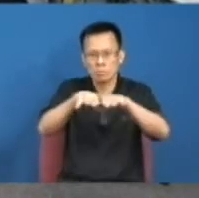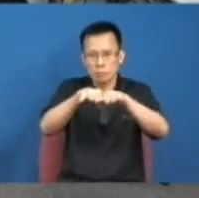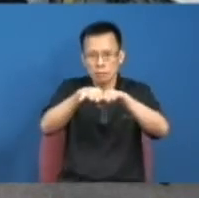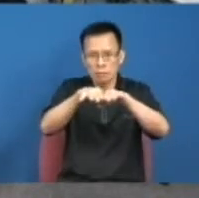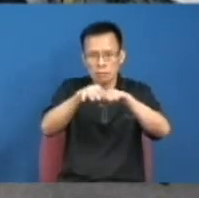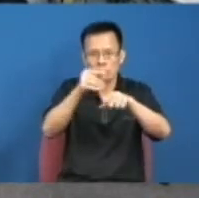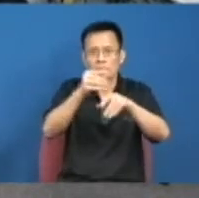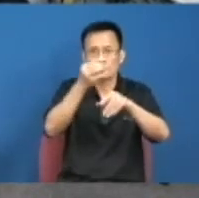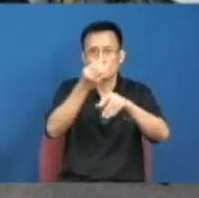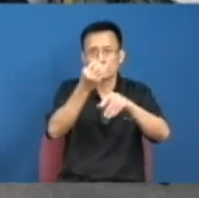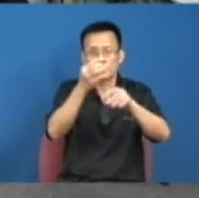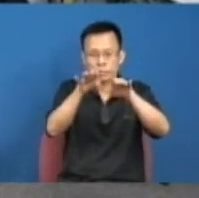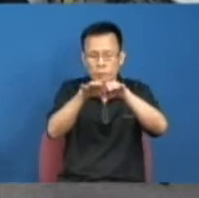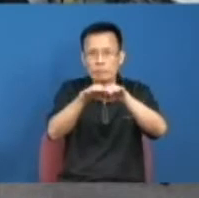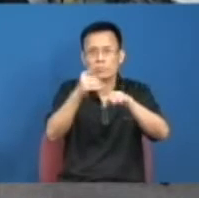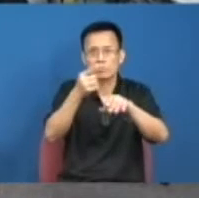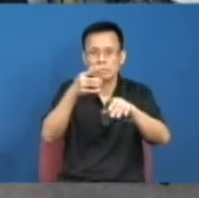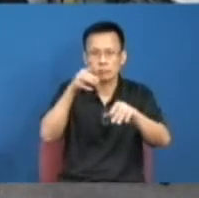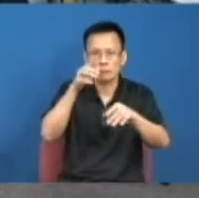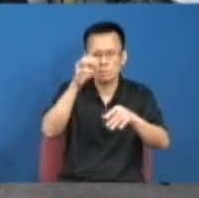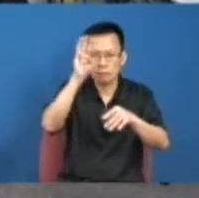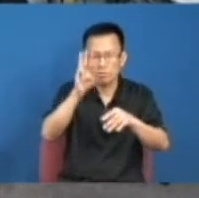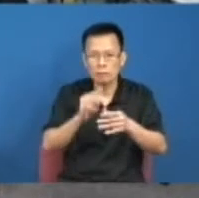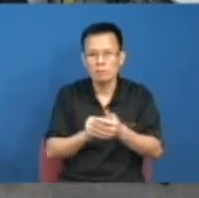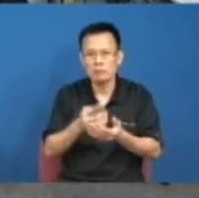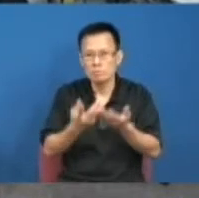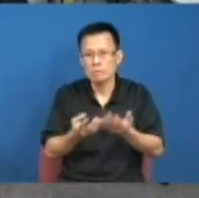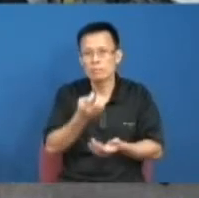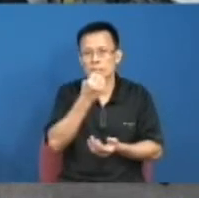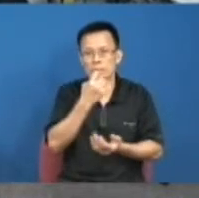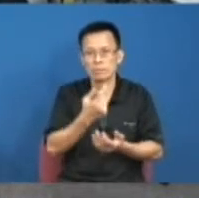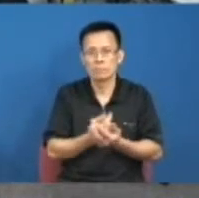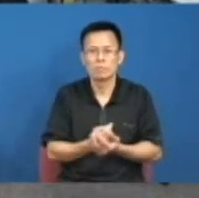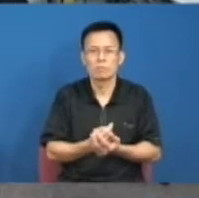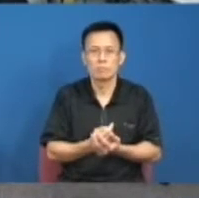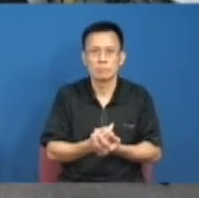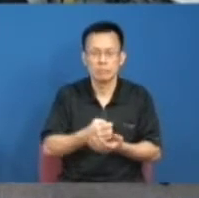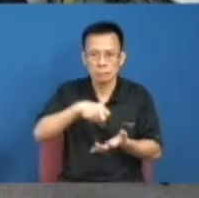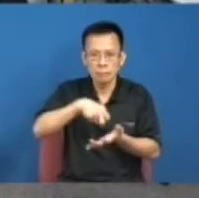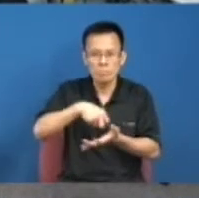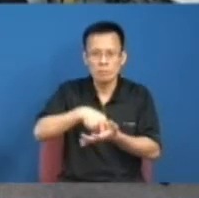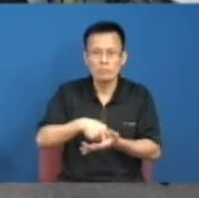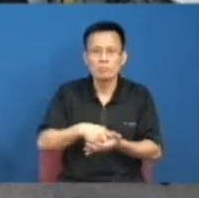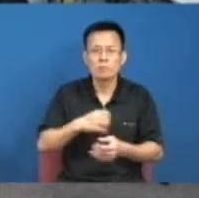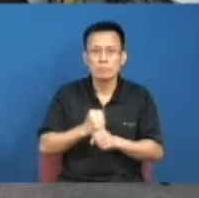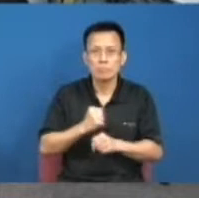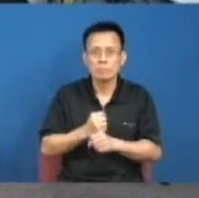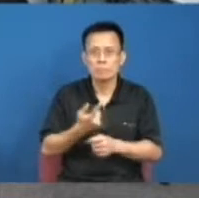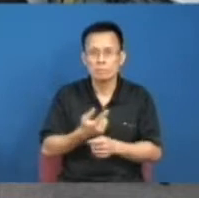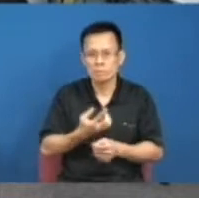有啲空啦。咁呢啲就係往往就係我覺得即係真係香港即係我哋啲。師傅的功夫有冇細唔細